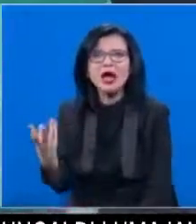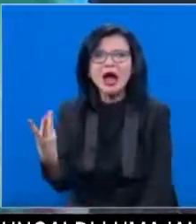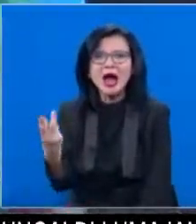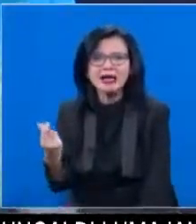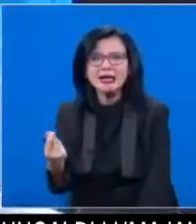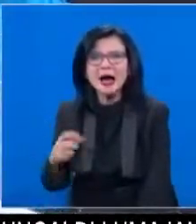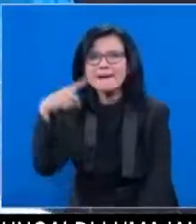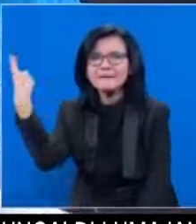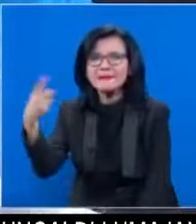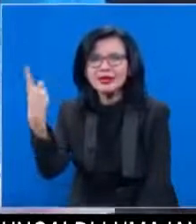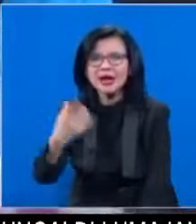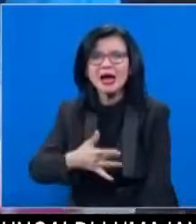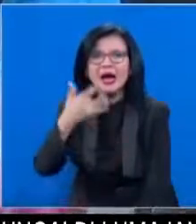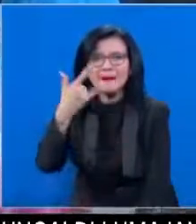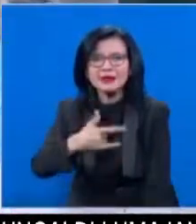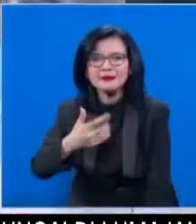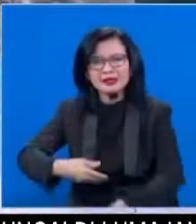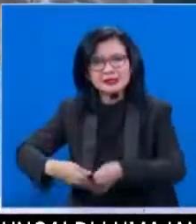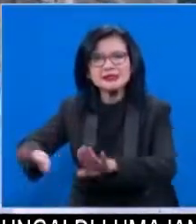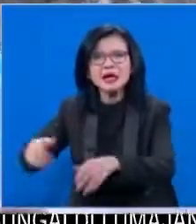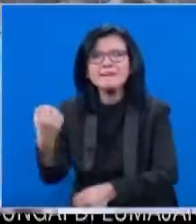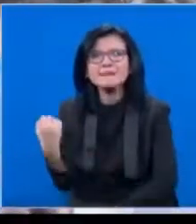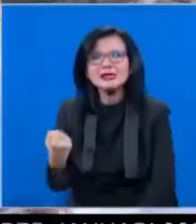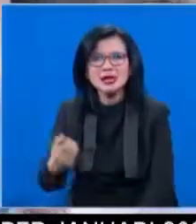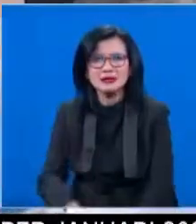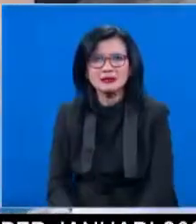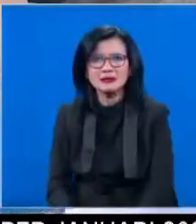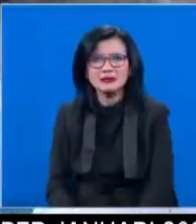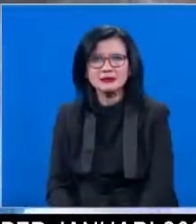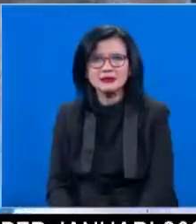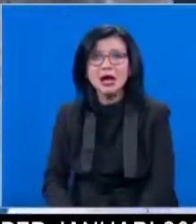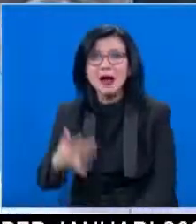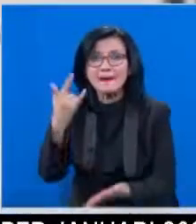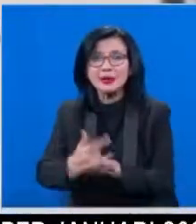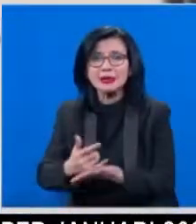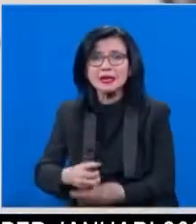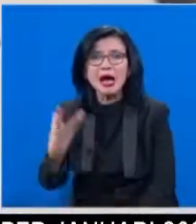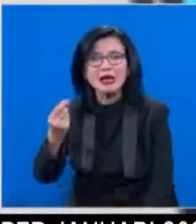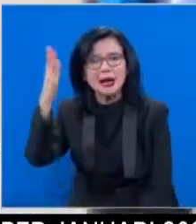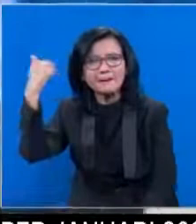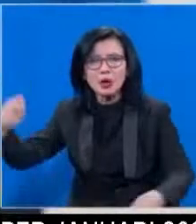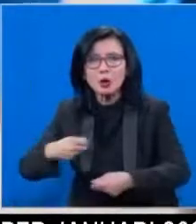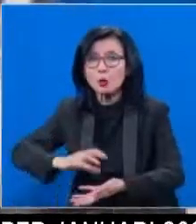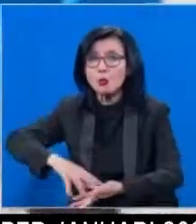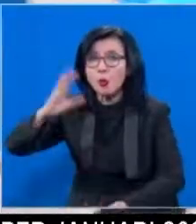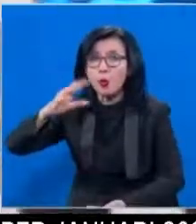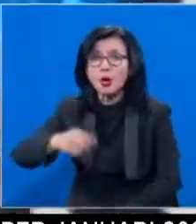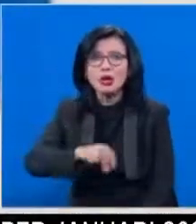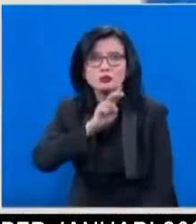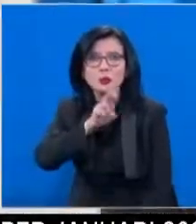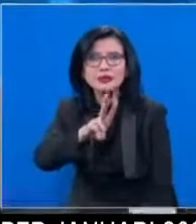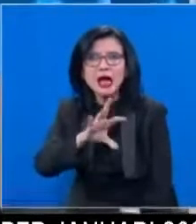dan menyerahkan harga minyak goreng ke mekanisme pasar setelah kebijakan ini diterapkan harga minyak goreng melambung tinggi hingga 20